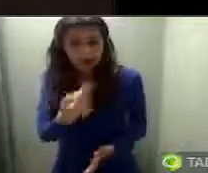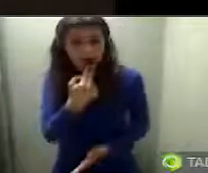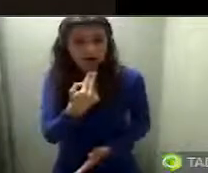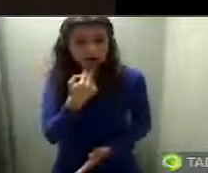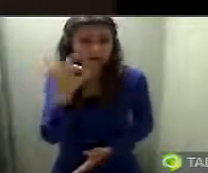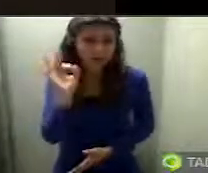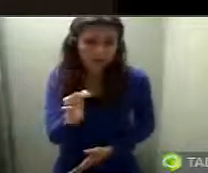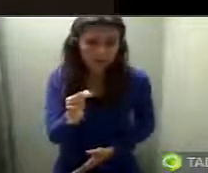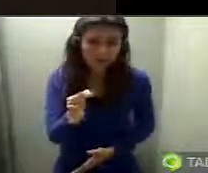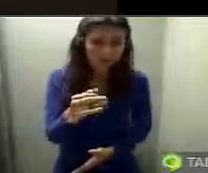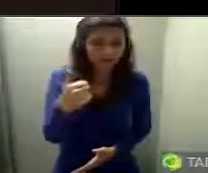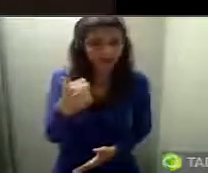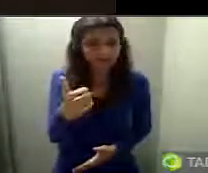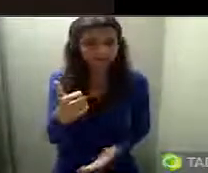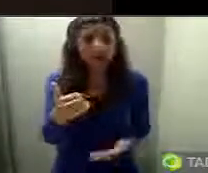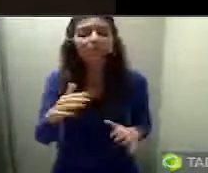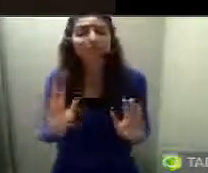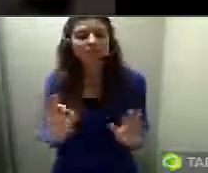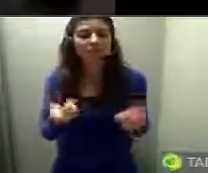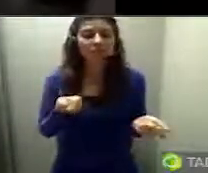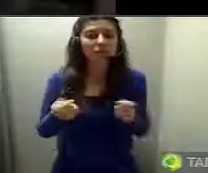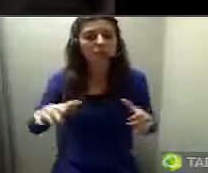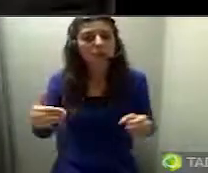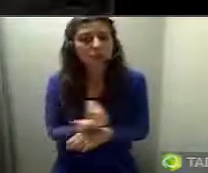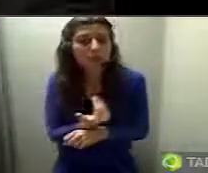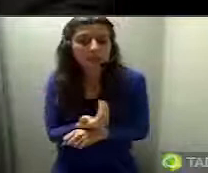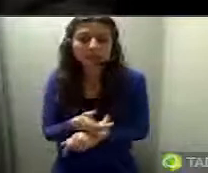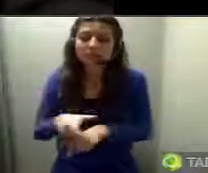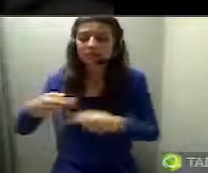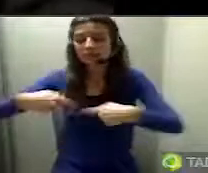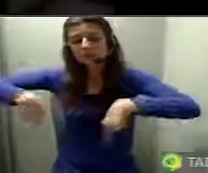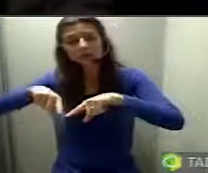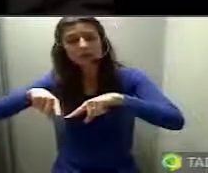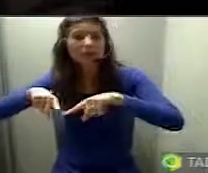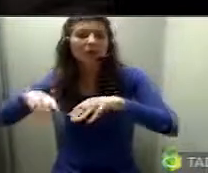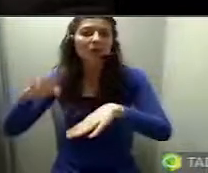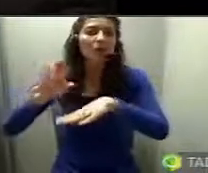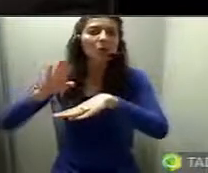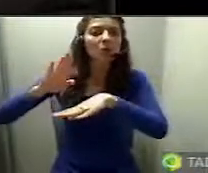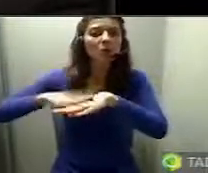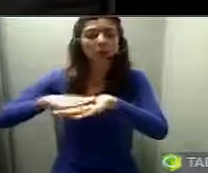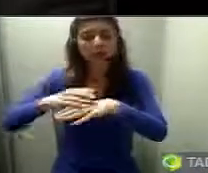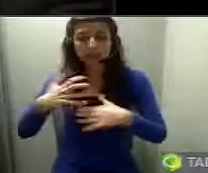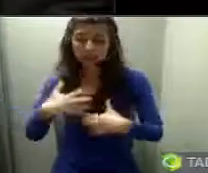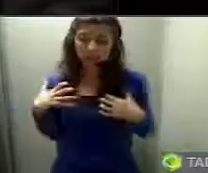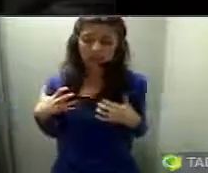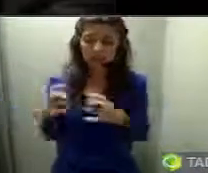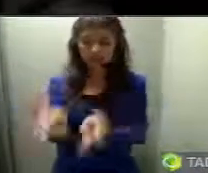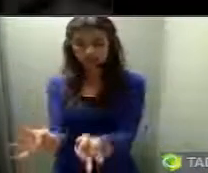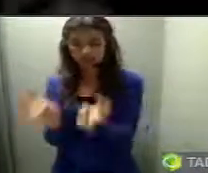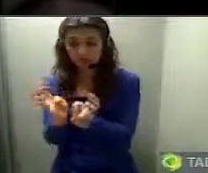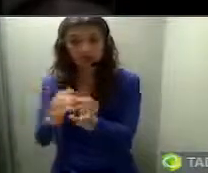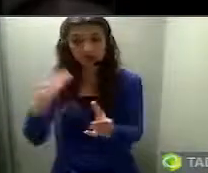dossiers. Alors comment ça s'est passé? Les membres du conseil scientifique ont regardé l'ensemble des